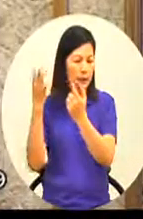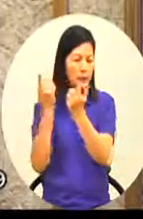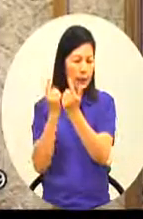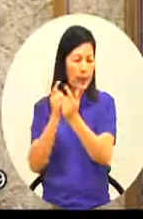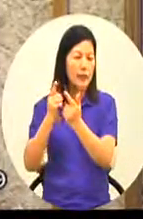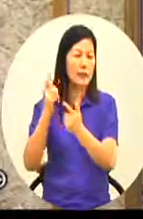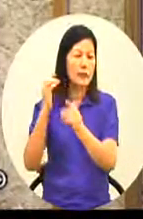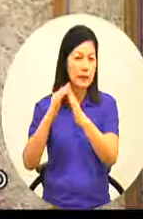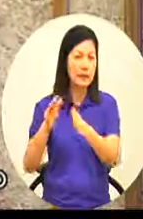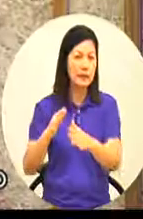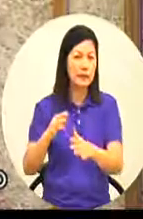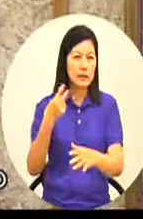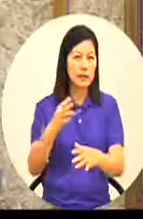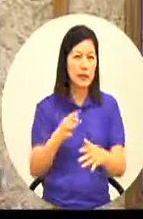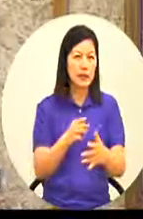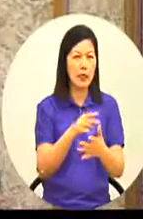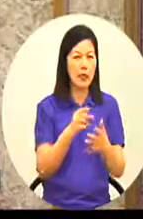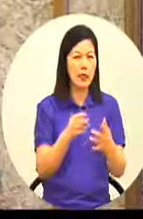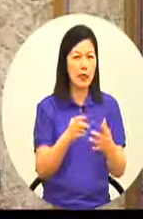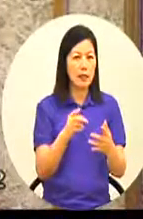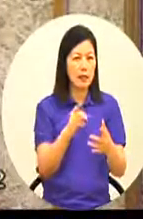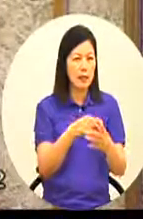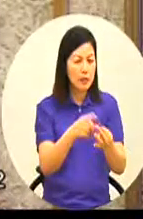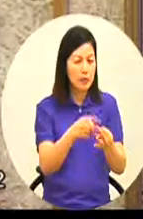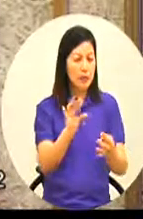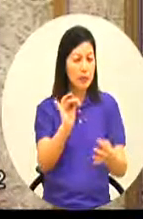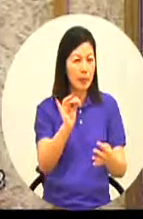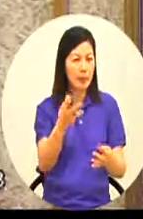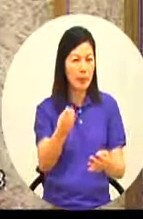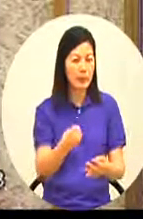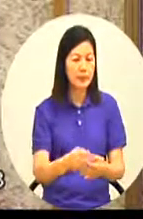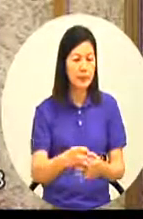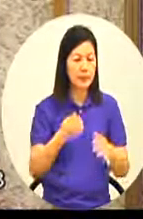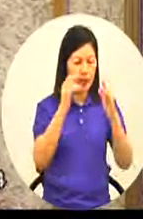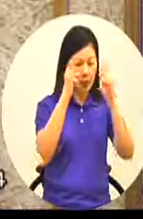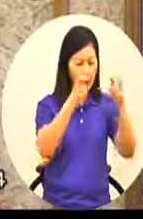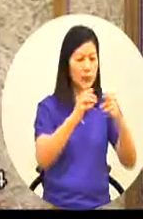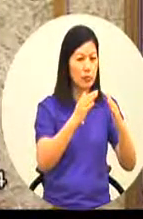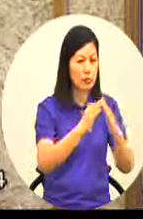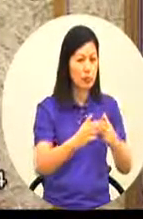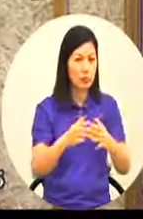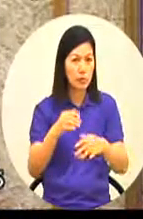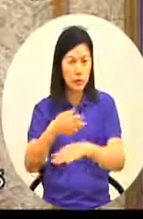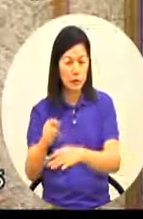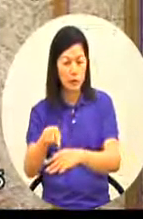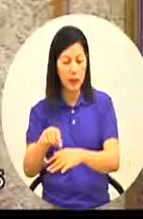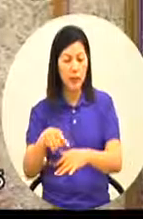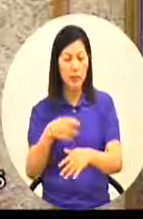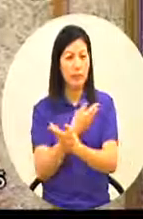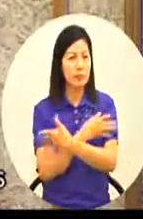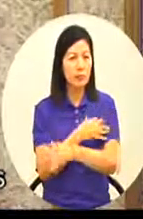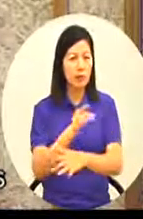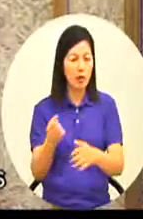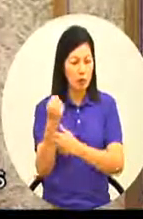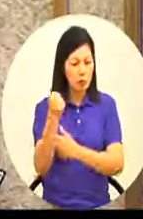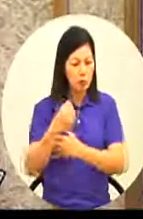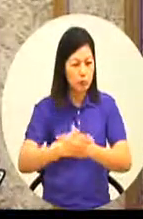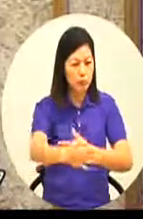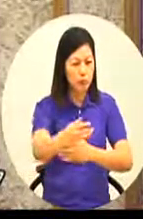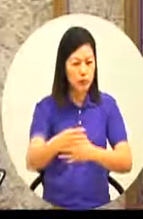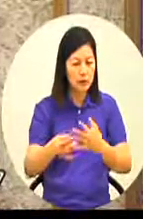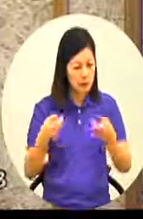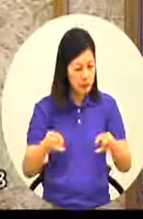市也还没到二位数啊，所以高雄不管是高雄县或是高雄市，其实这几年来姐妹市的一个努力的过程，其实是有成